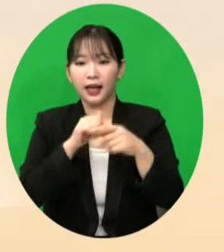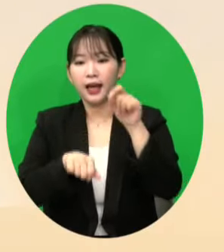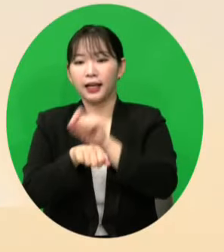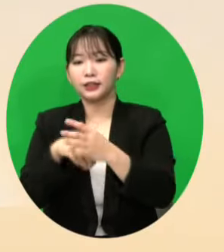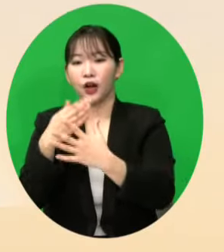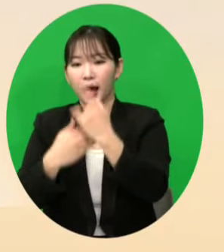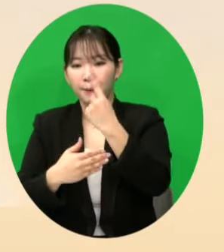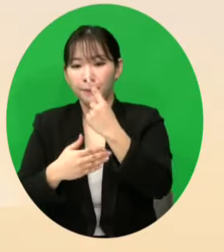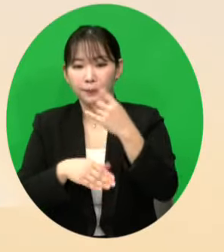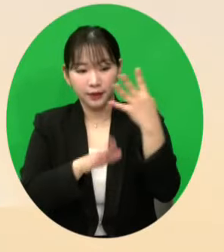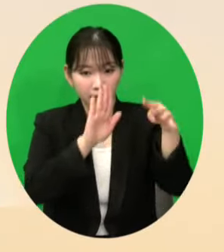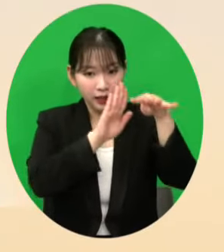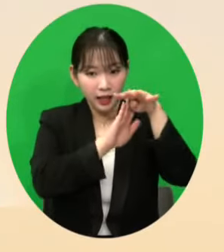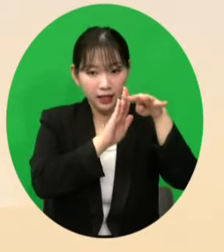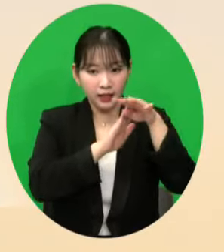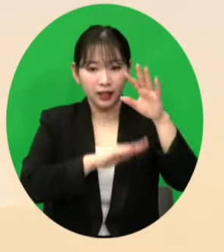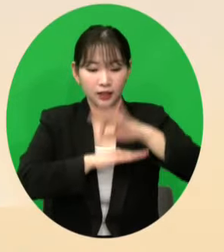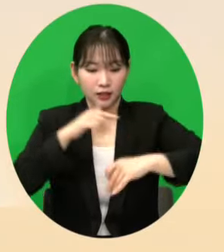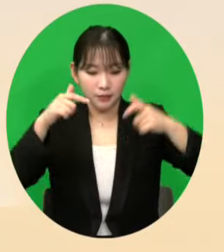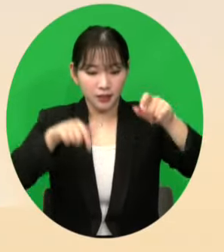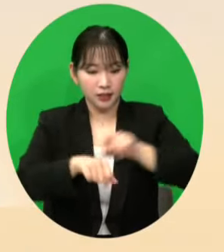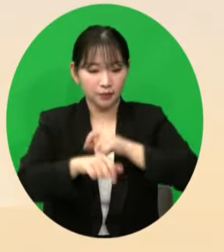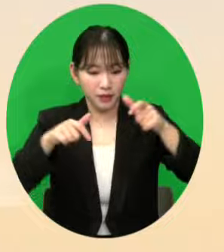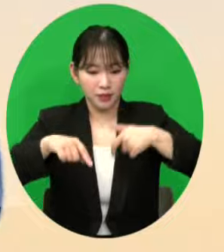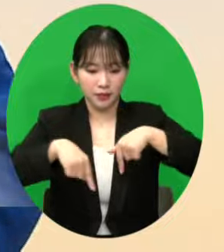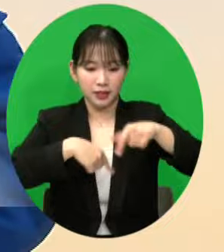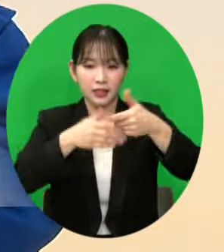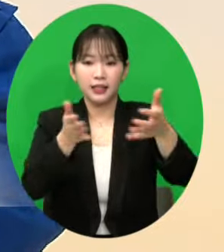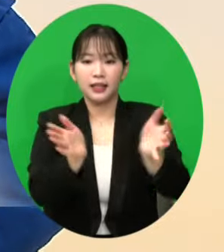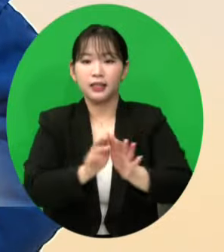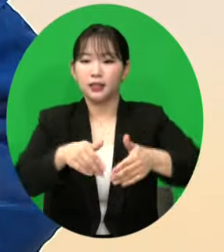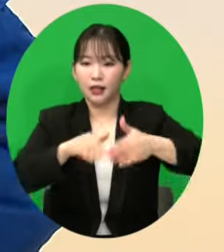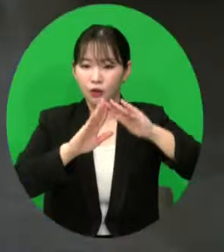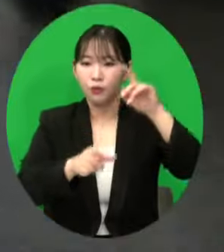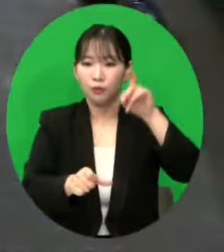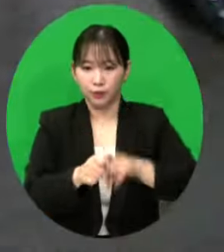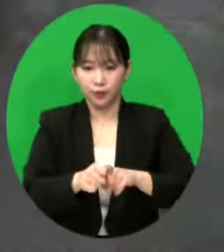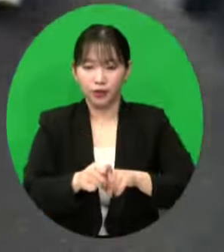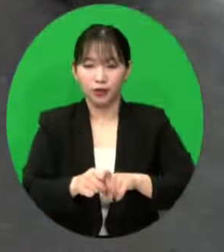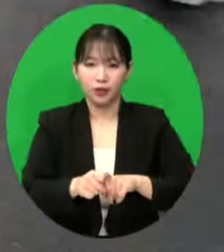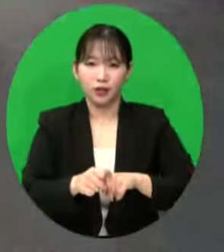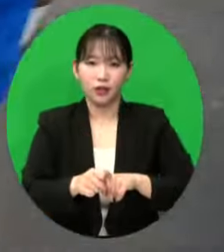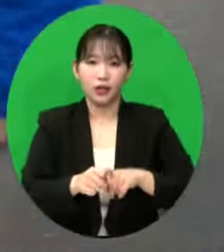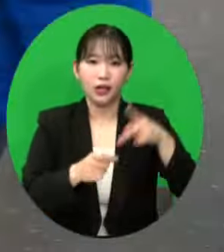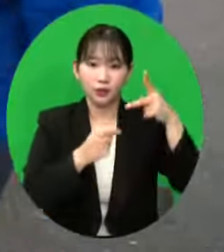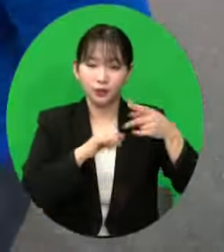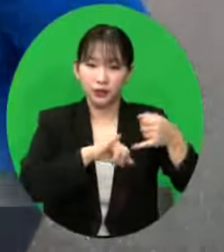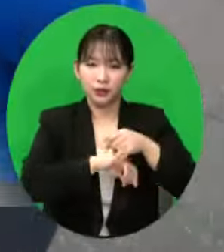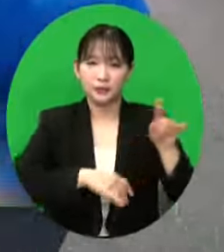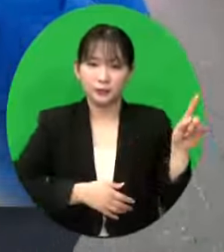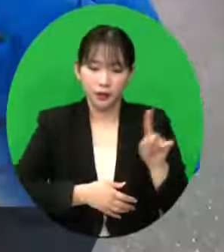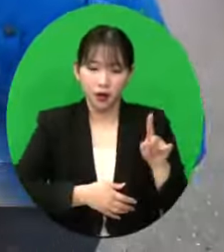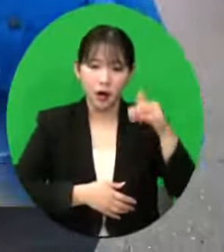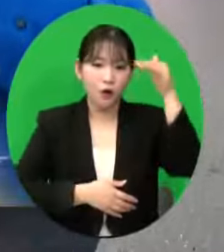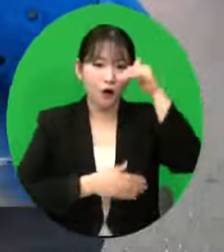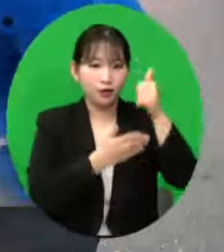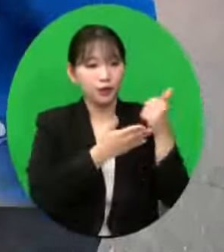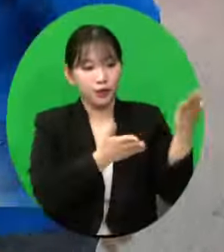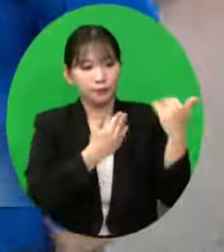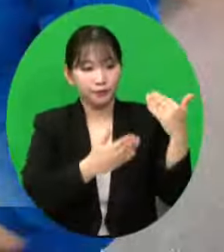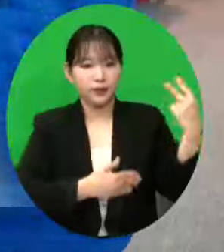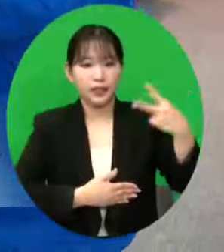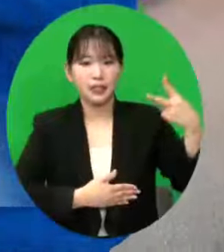통합, 4단계로 서남권 특별지방자치단체를 설립한다는 것입니다. 두 번째 공약은 관광객